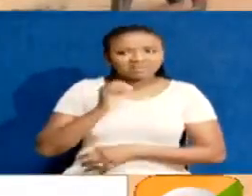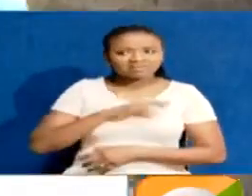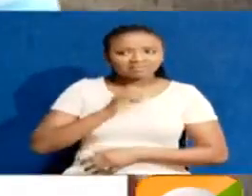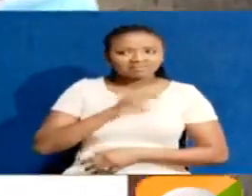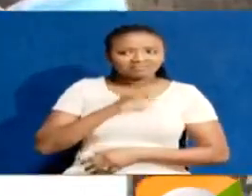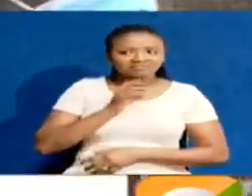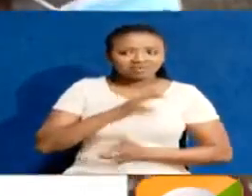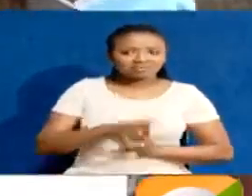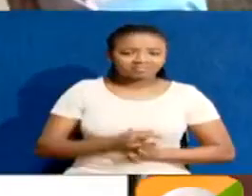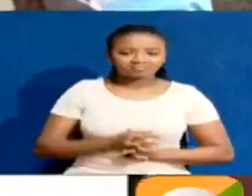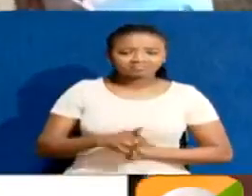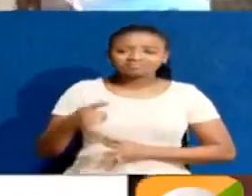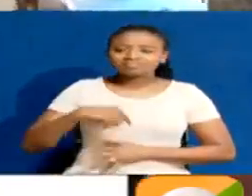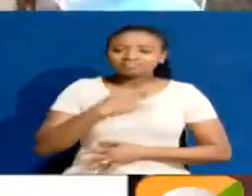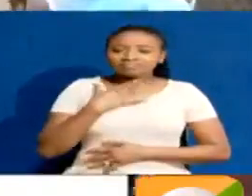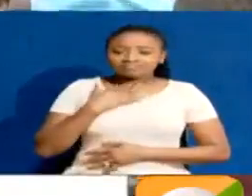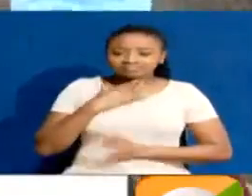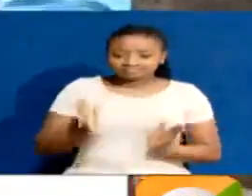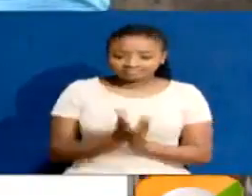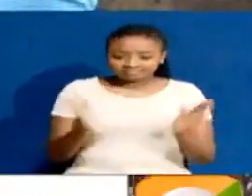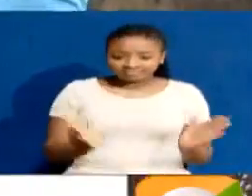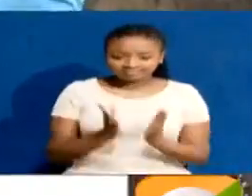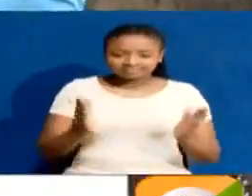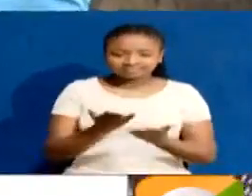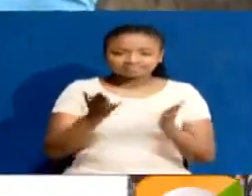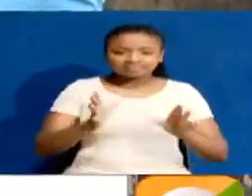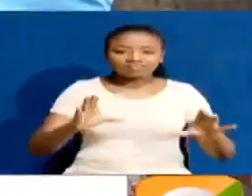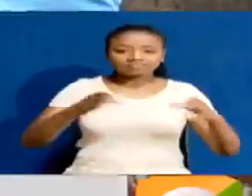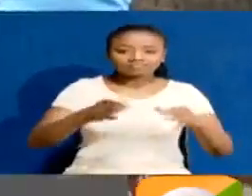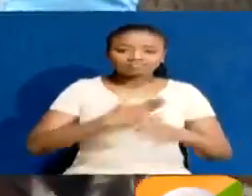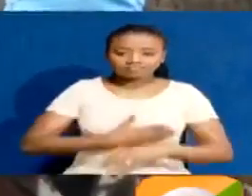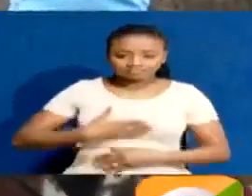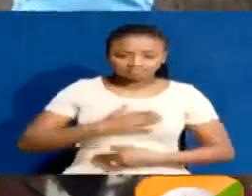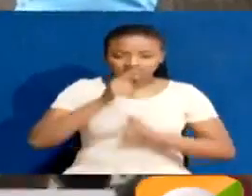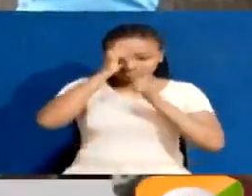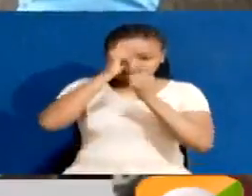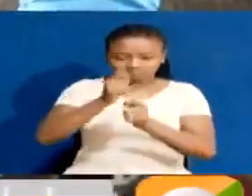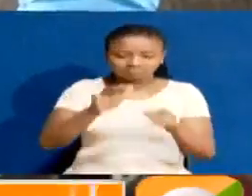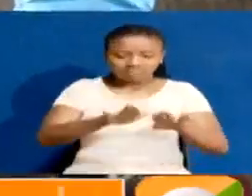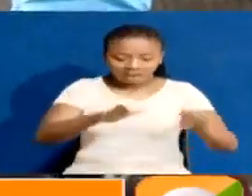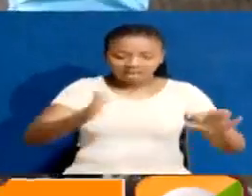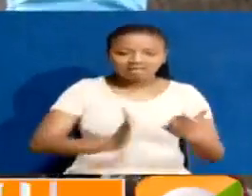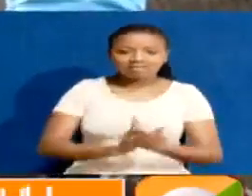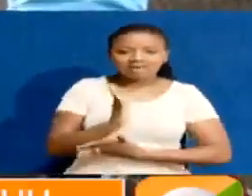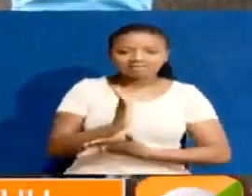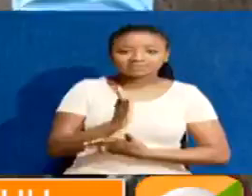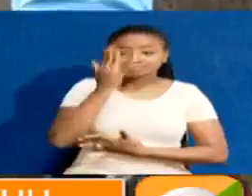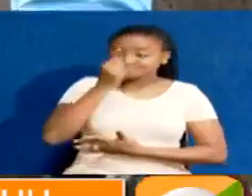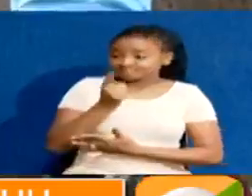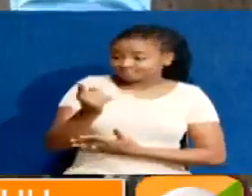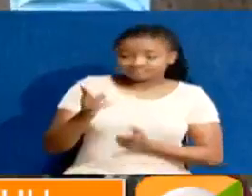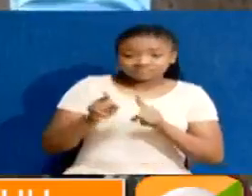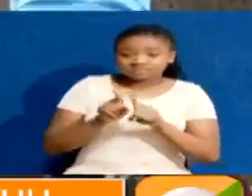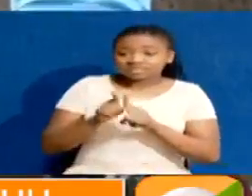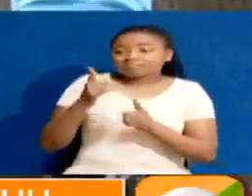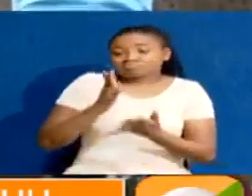kuwekeza hapa. We are just urging the community to respect land rights, you know, because you'll also be landowners.